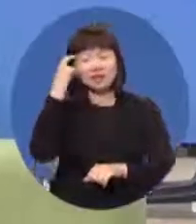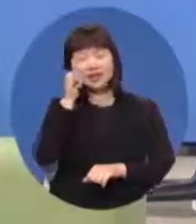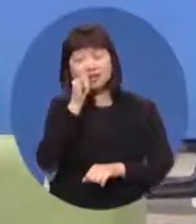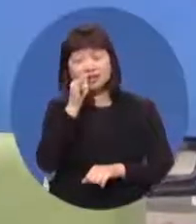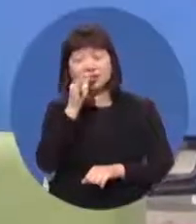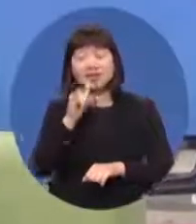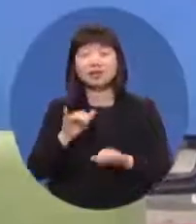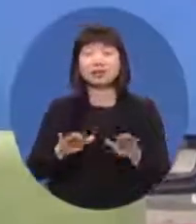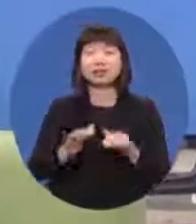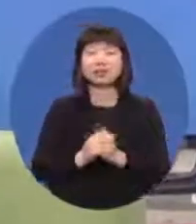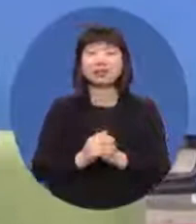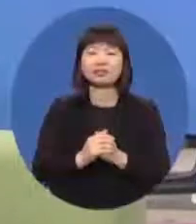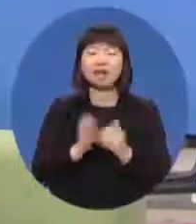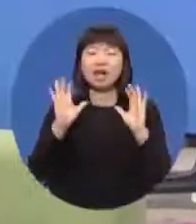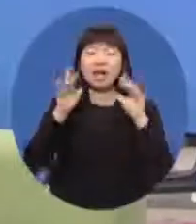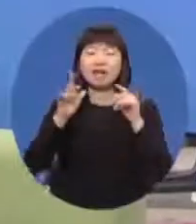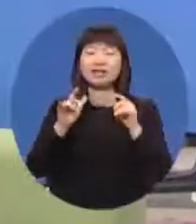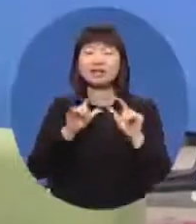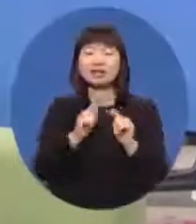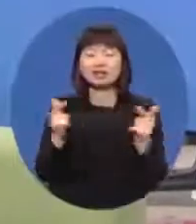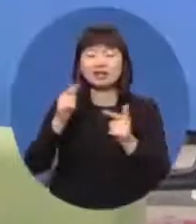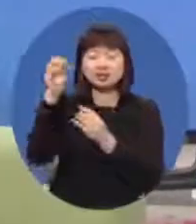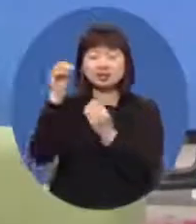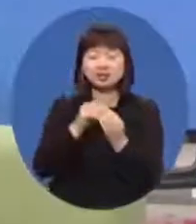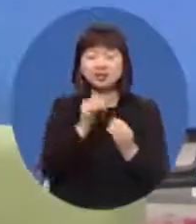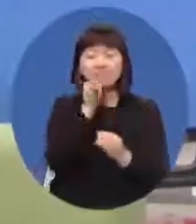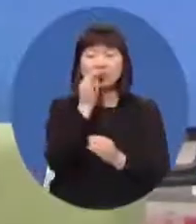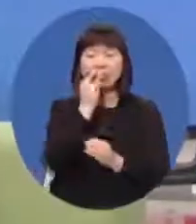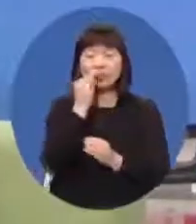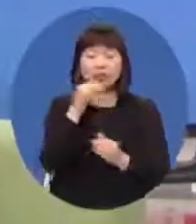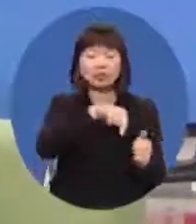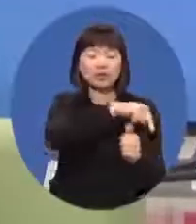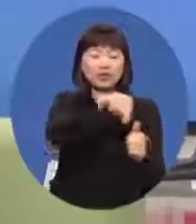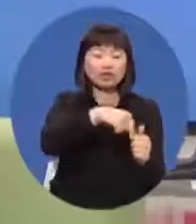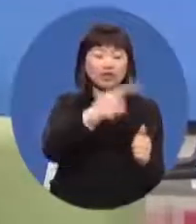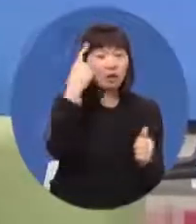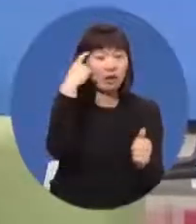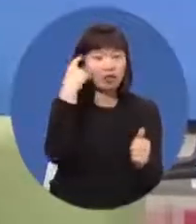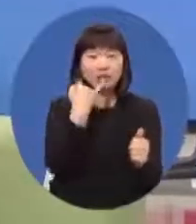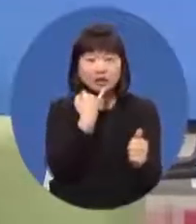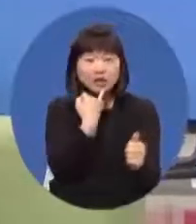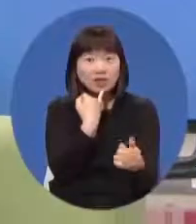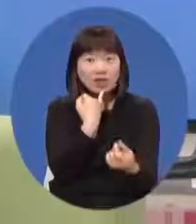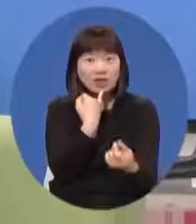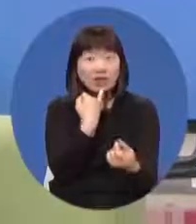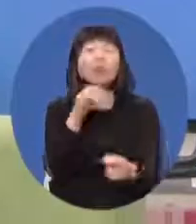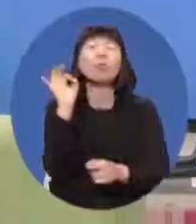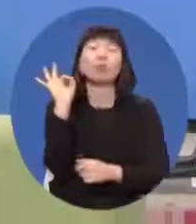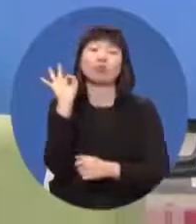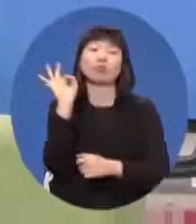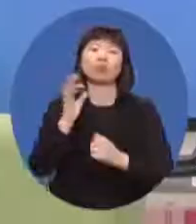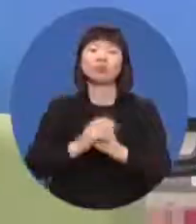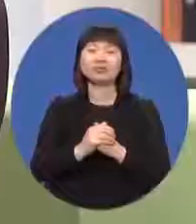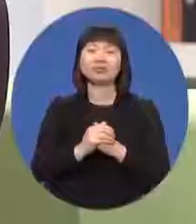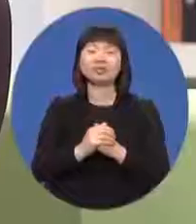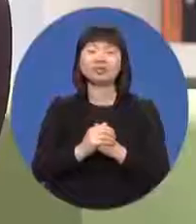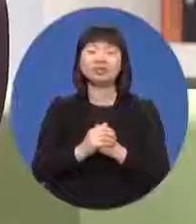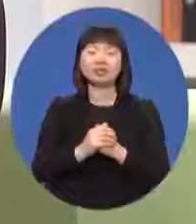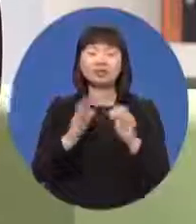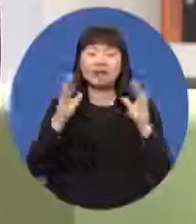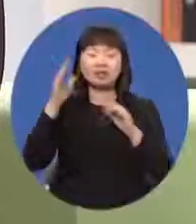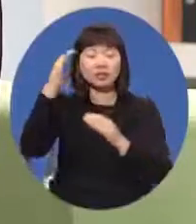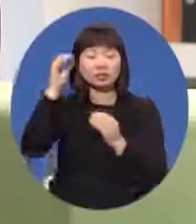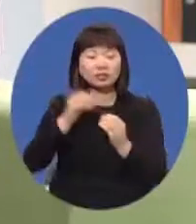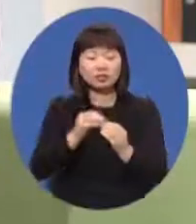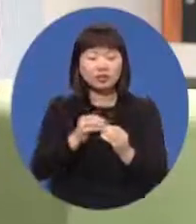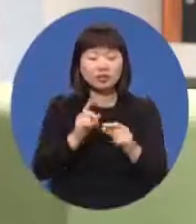거예요. 여기서 약간 대명사로 가면은 아이들은 유전이고 어머니를 환경이라고 생각할 수 있는 거잖아요. 그렇죠. 그렇죠. 뭐 사실은 그때까지 아이들이 뭐 유전